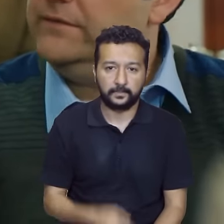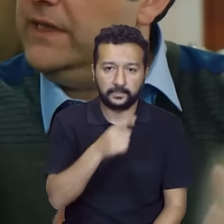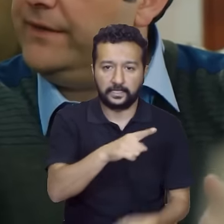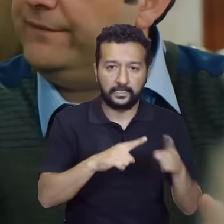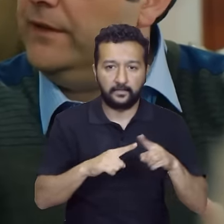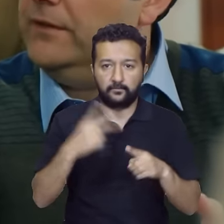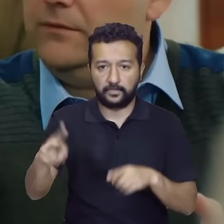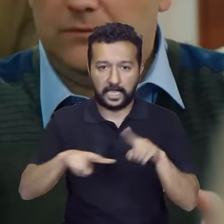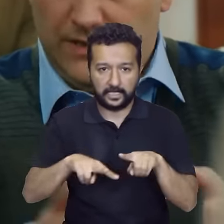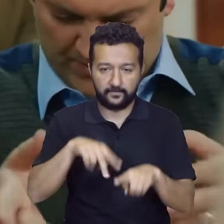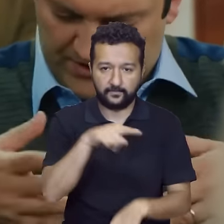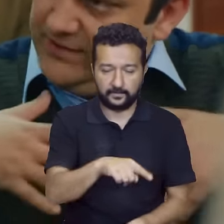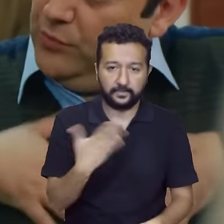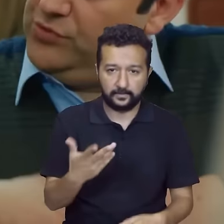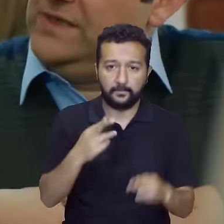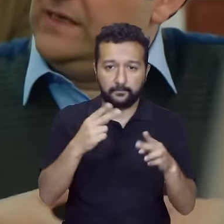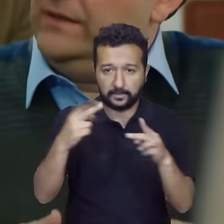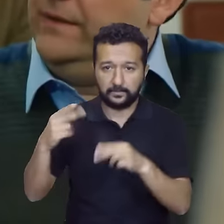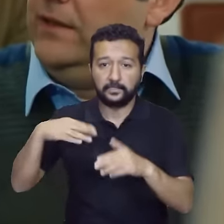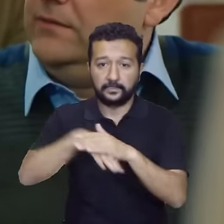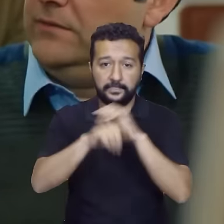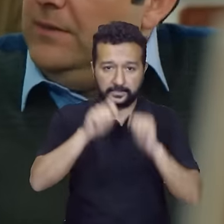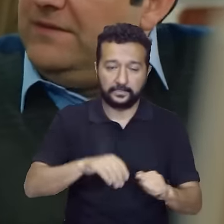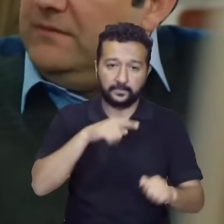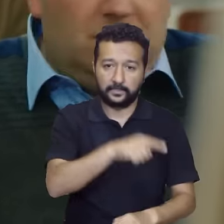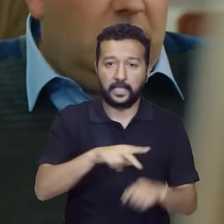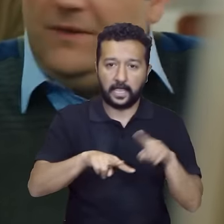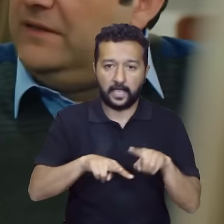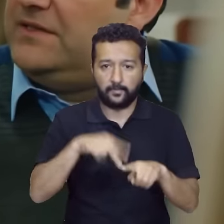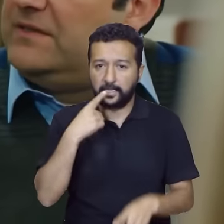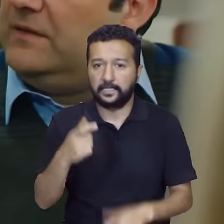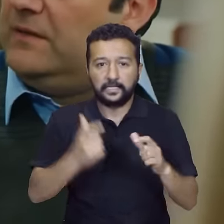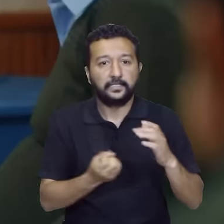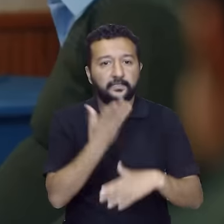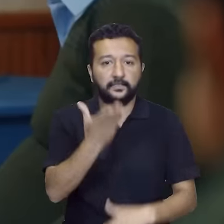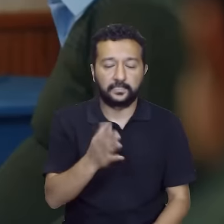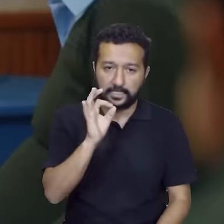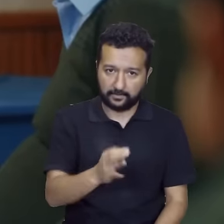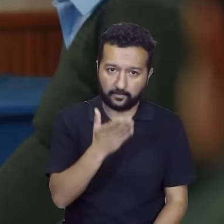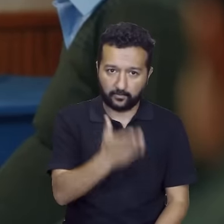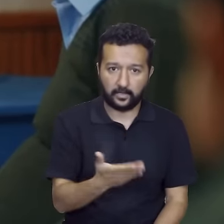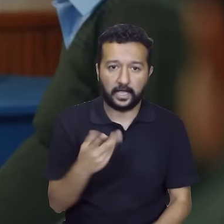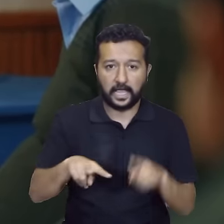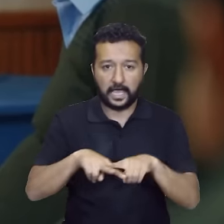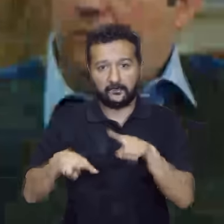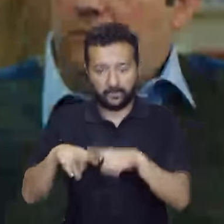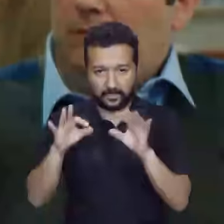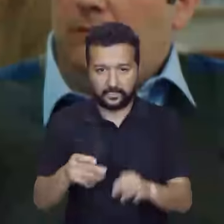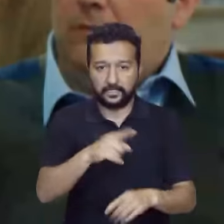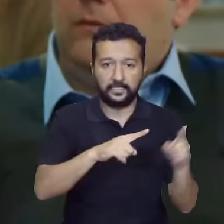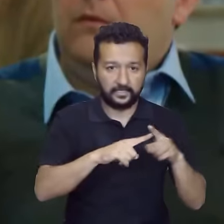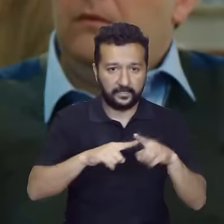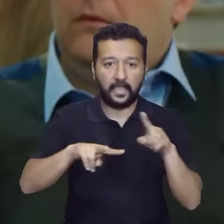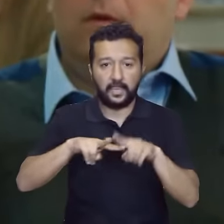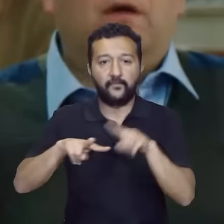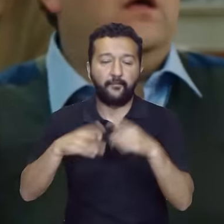Ya Tatavlalı Arif hani parçaları göğsünde sakladı. Ahmet nereden çıktı? Tamam işte. Arif Ahmet.